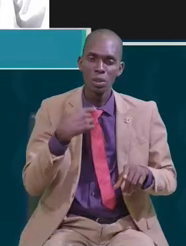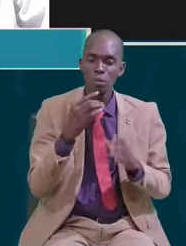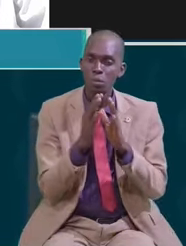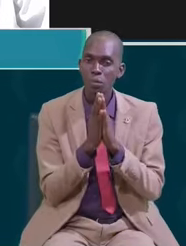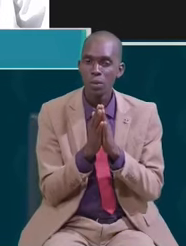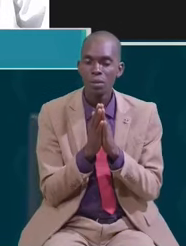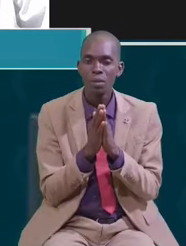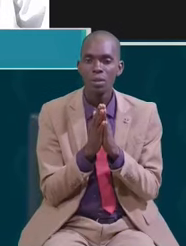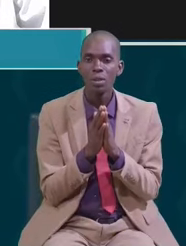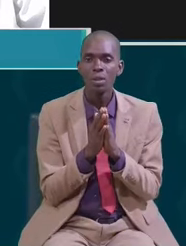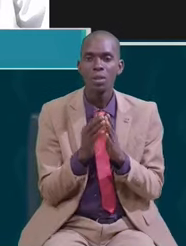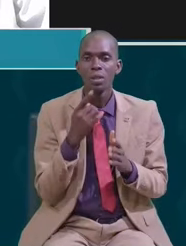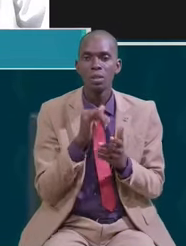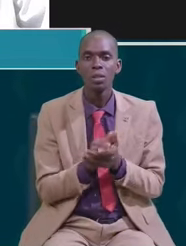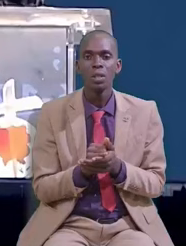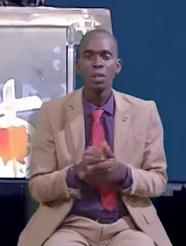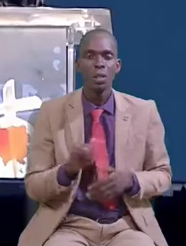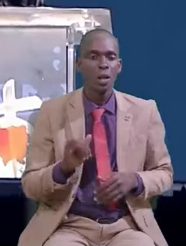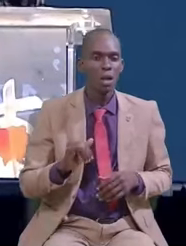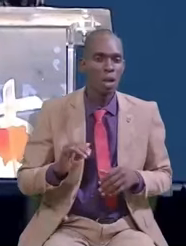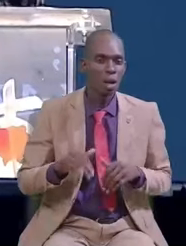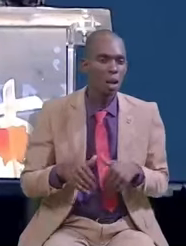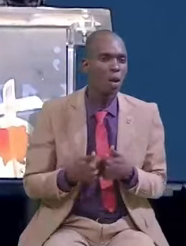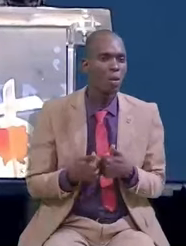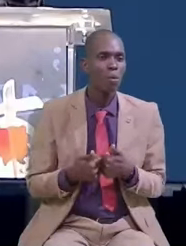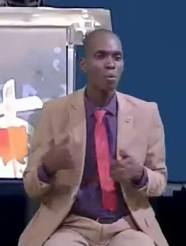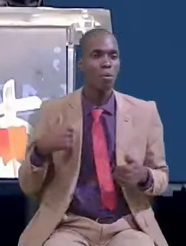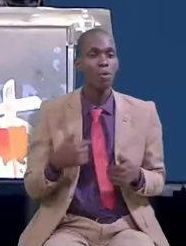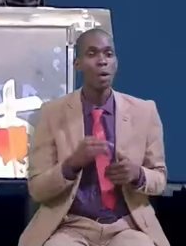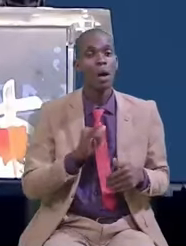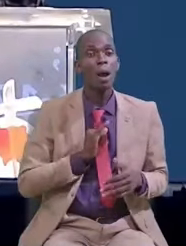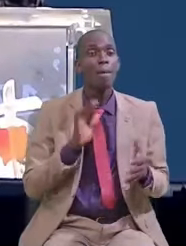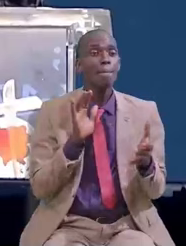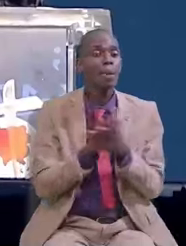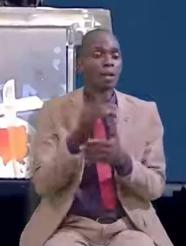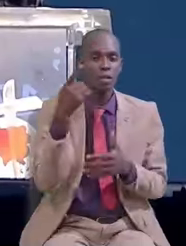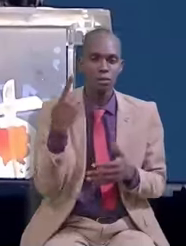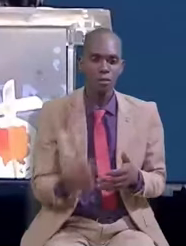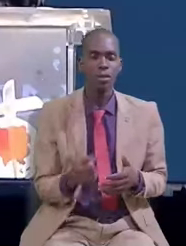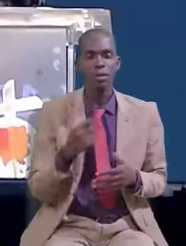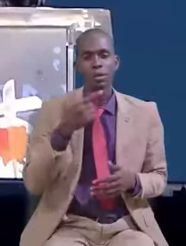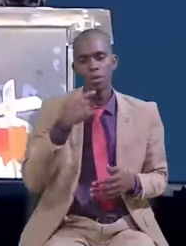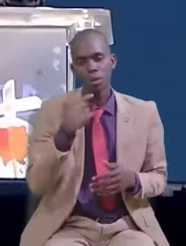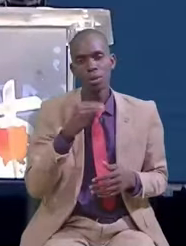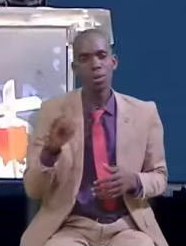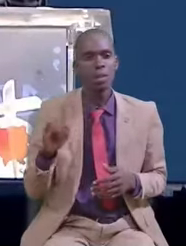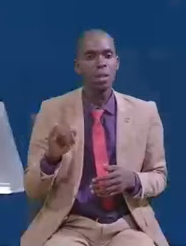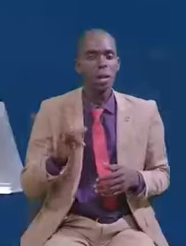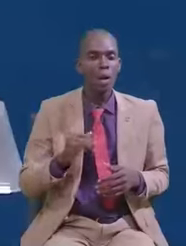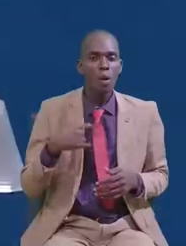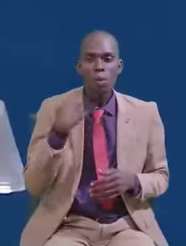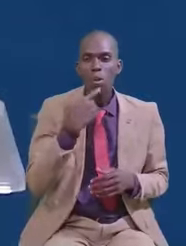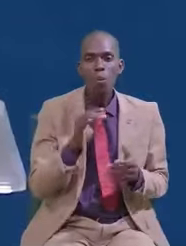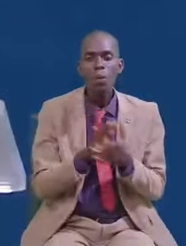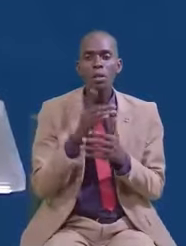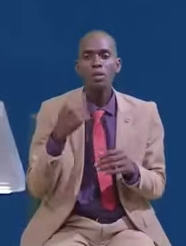que je crois à ce qui nous était annoncé. Qui a cru à ce qui nous était annoncé? Moi, je crois à